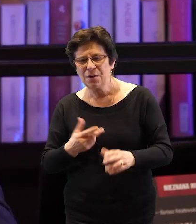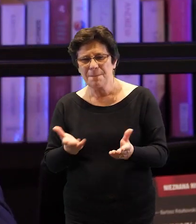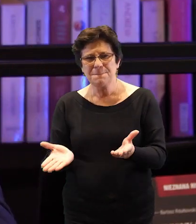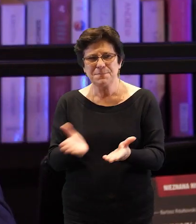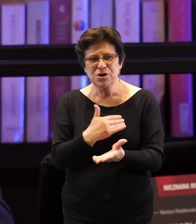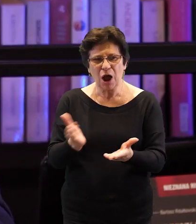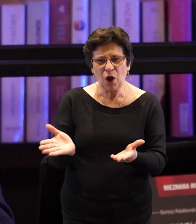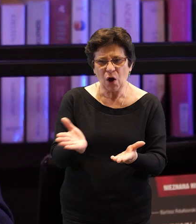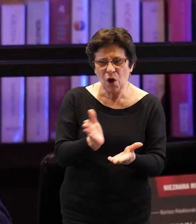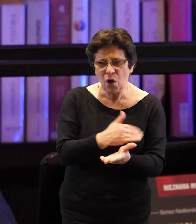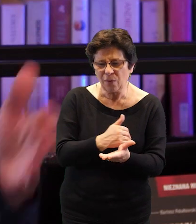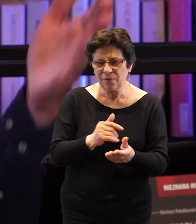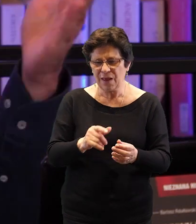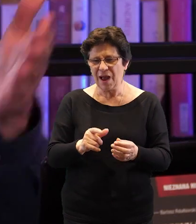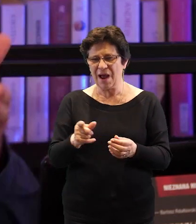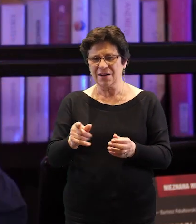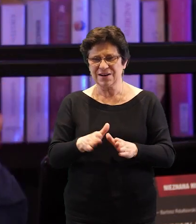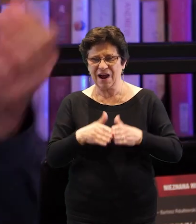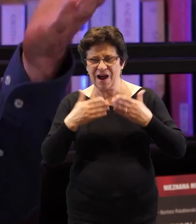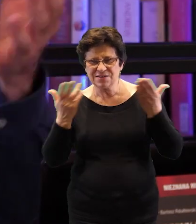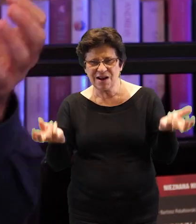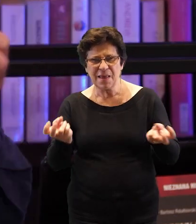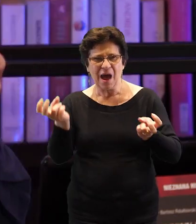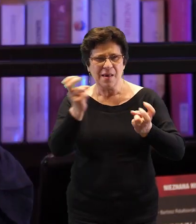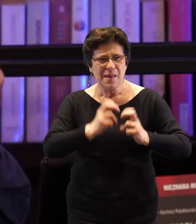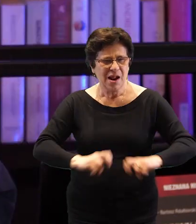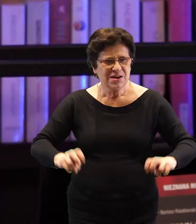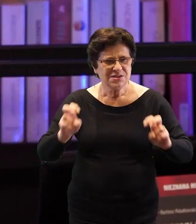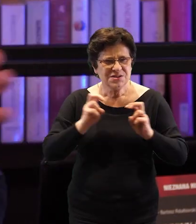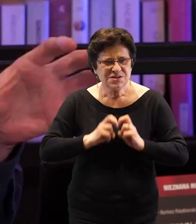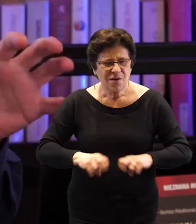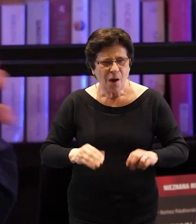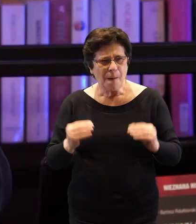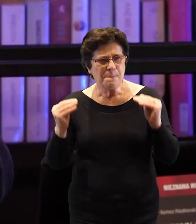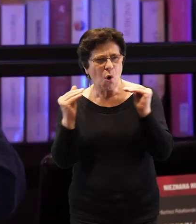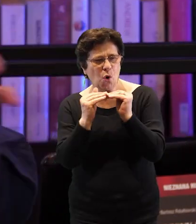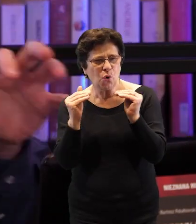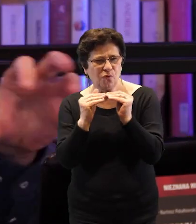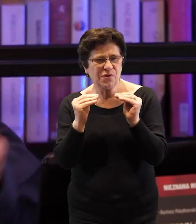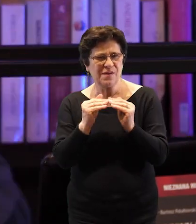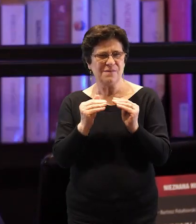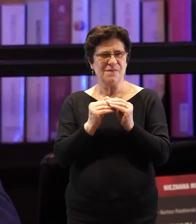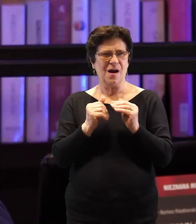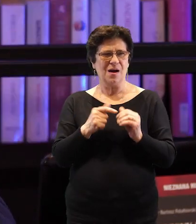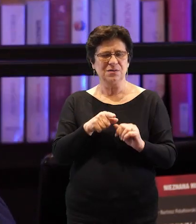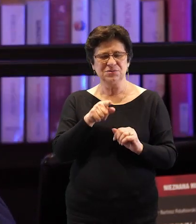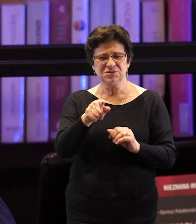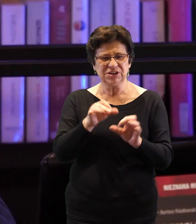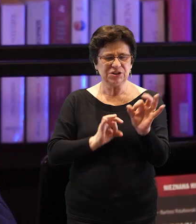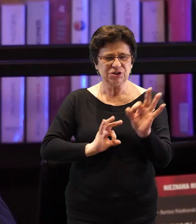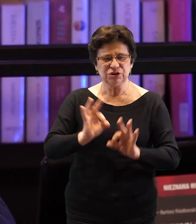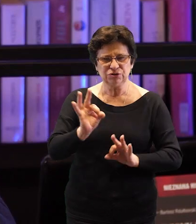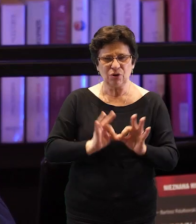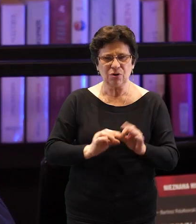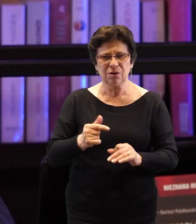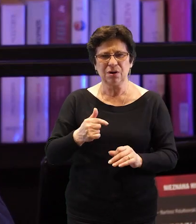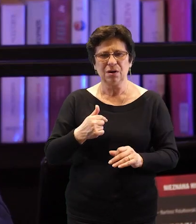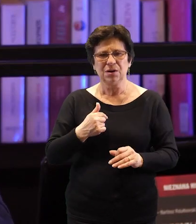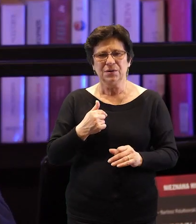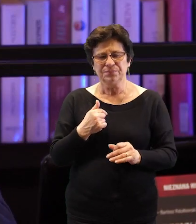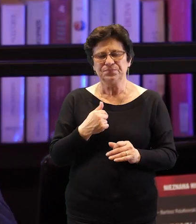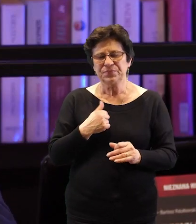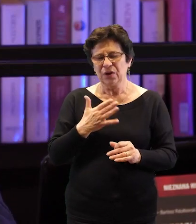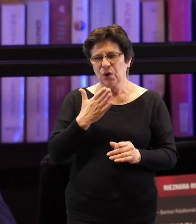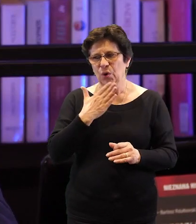przeglądać, docierać do artykułów, analizować, tak jak tu pani powiedziała, porównywać poszczególne historie i niestety